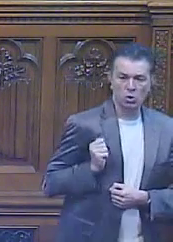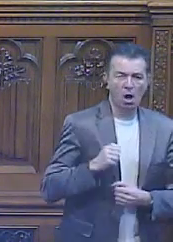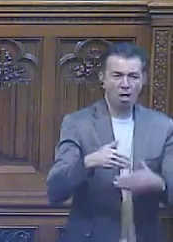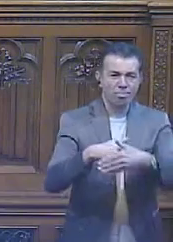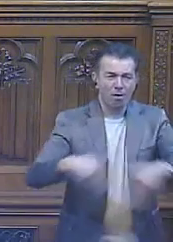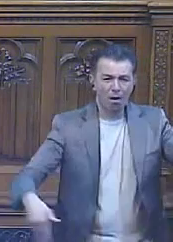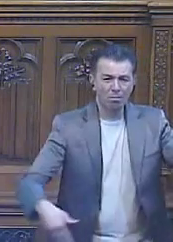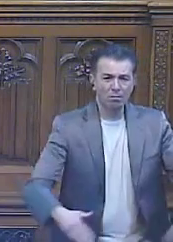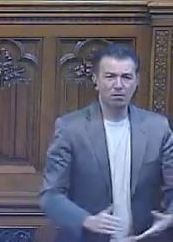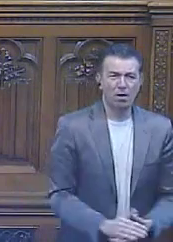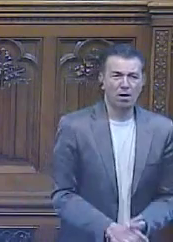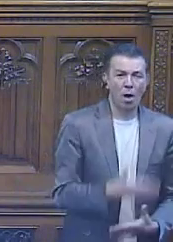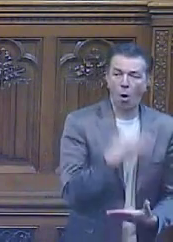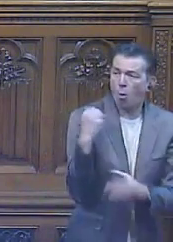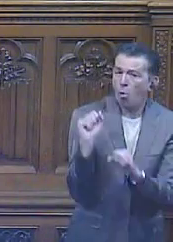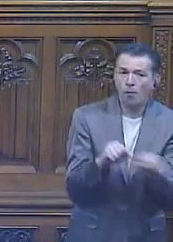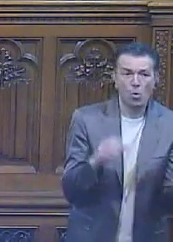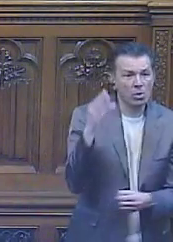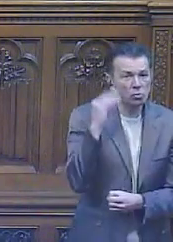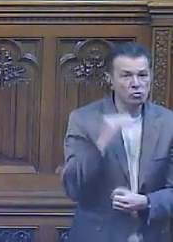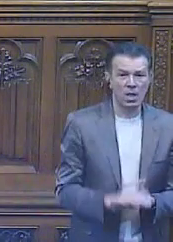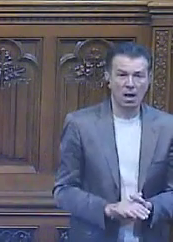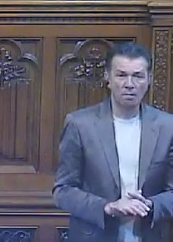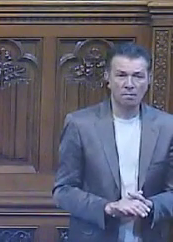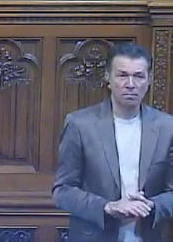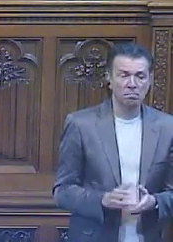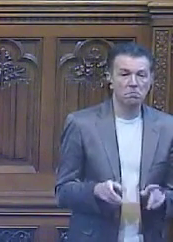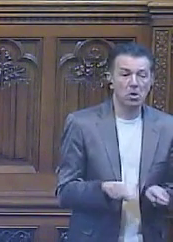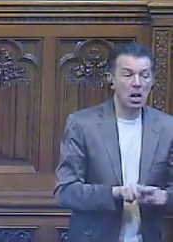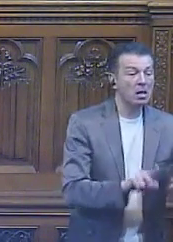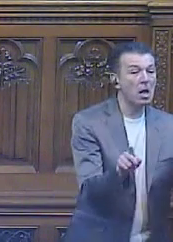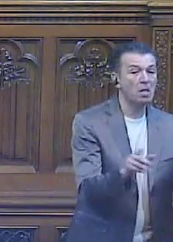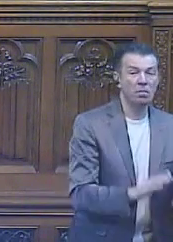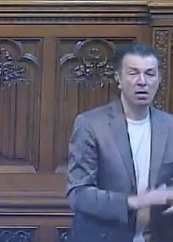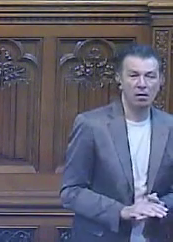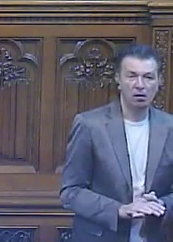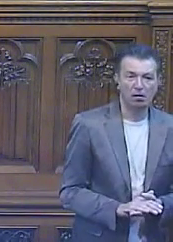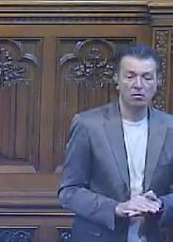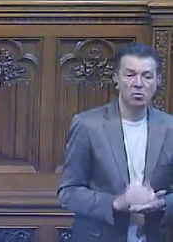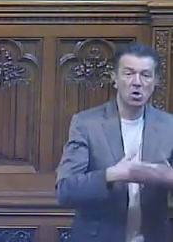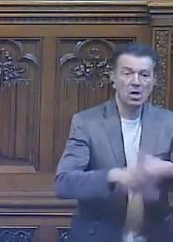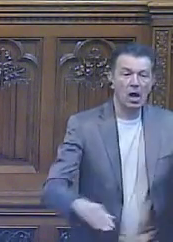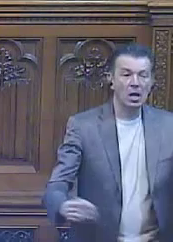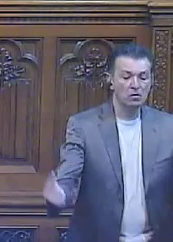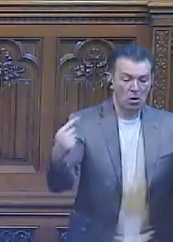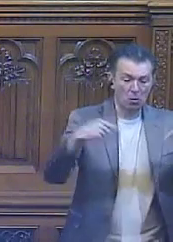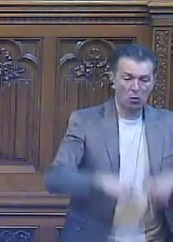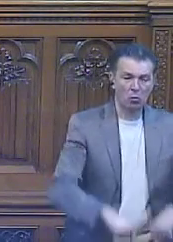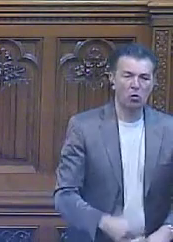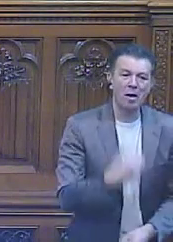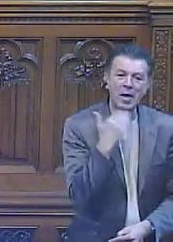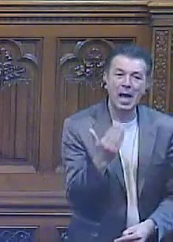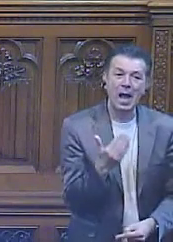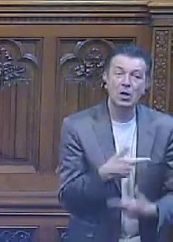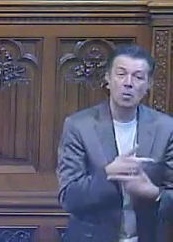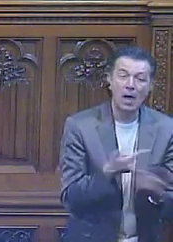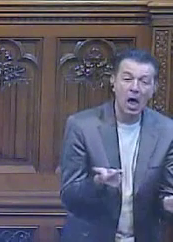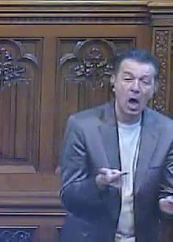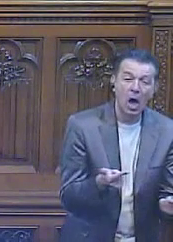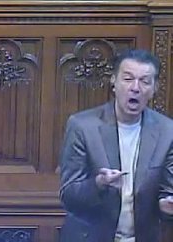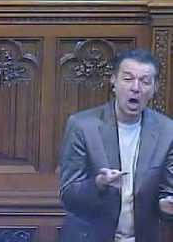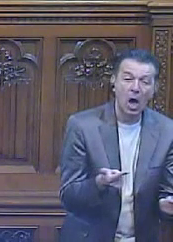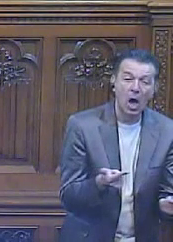nicht die Gelegenheiten zu schlafen, wie es manche andere bekommen, die über die Grenze kommen. Egal, ob legal oder